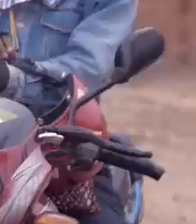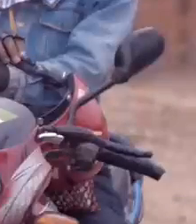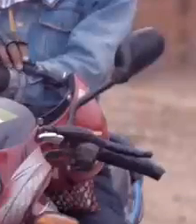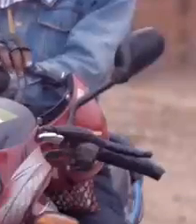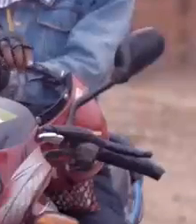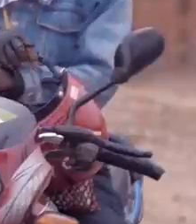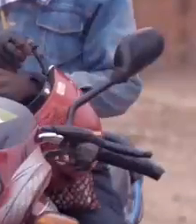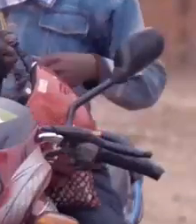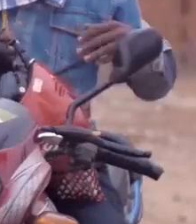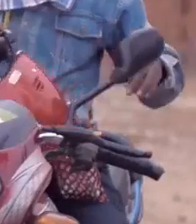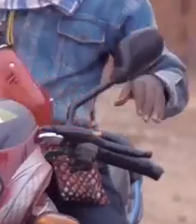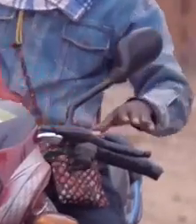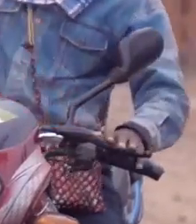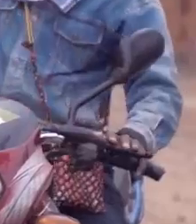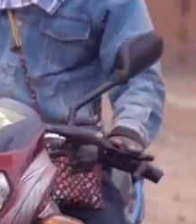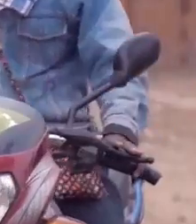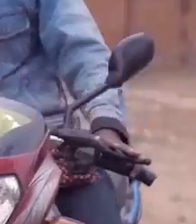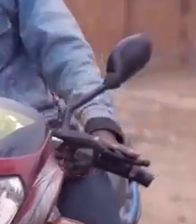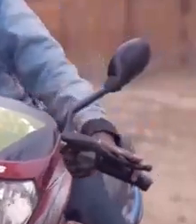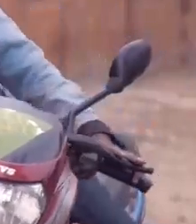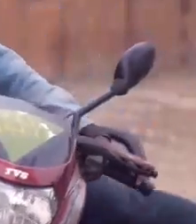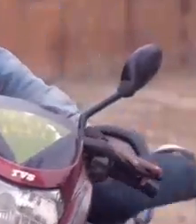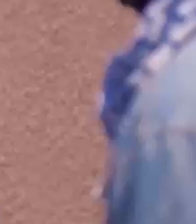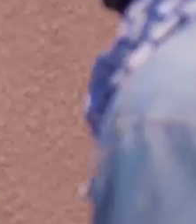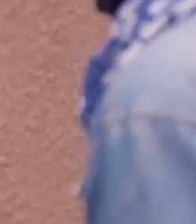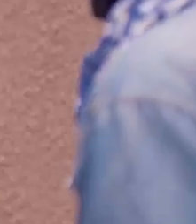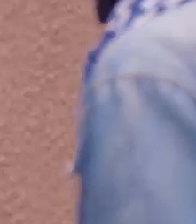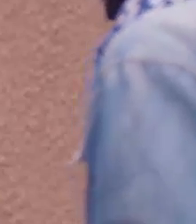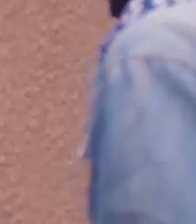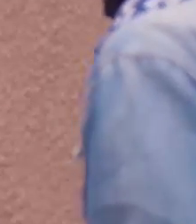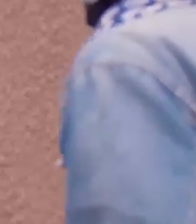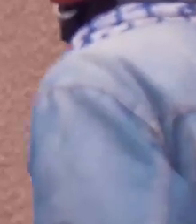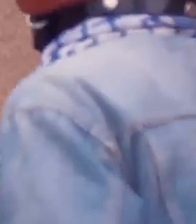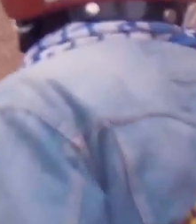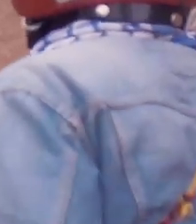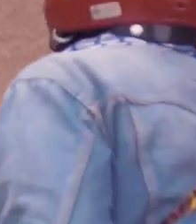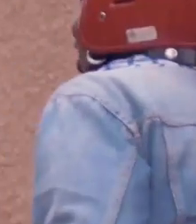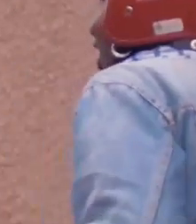www.play.gorillagames.com. Biroroshye cyane. Noneho reka mbe ngutegereje.